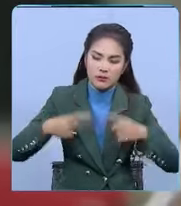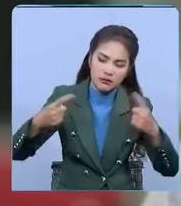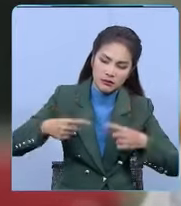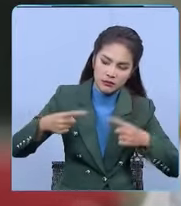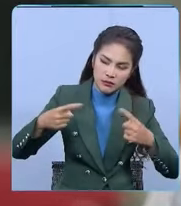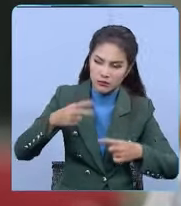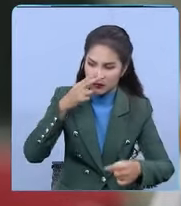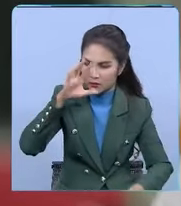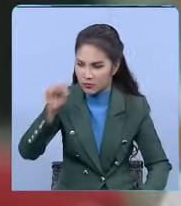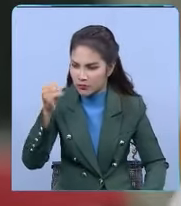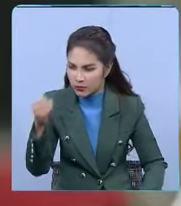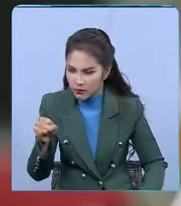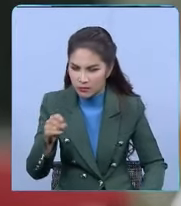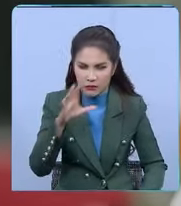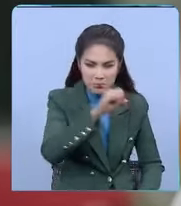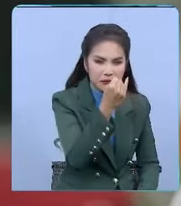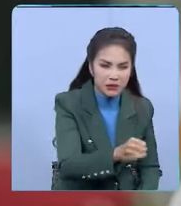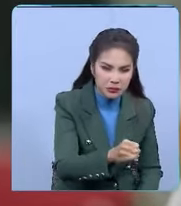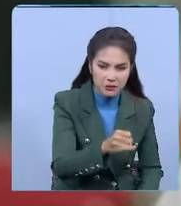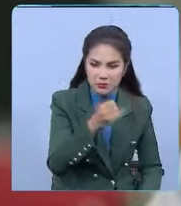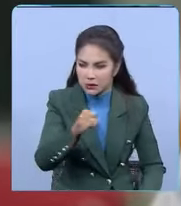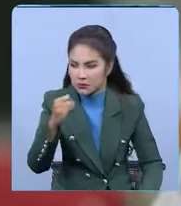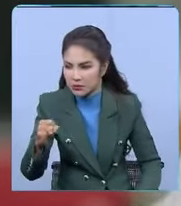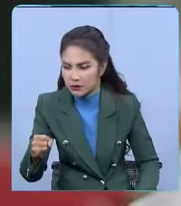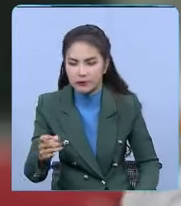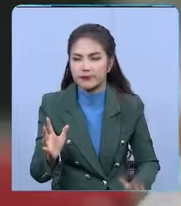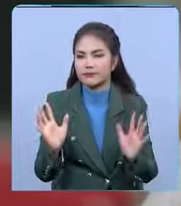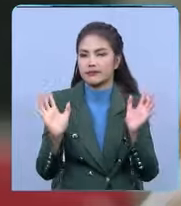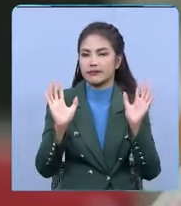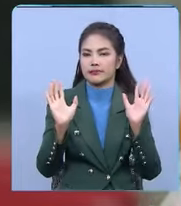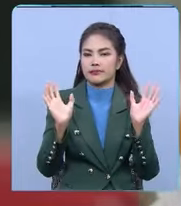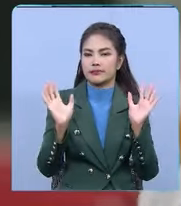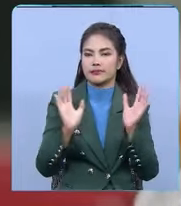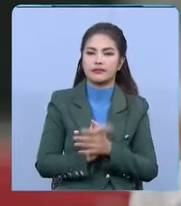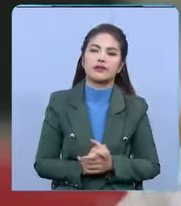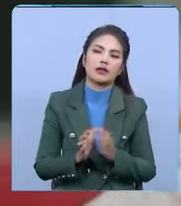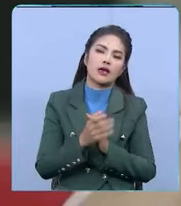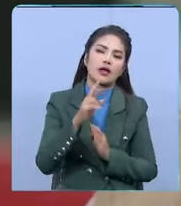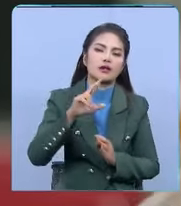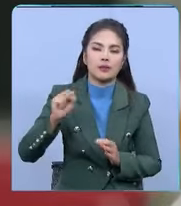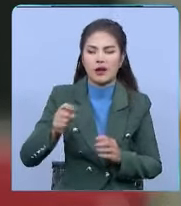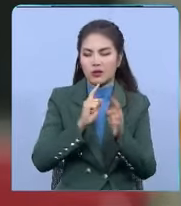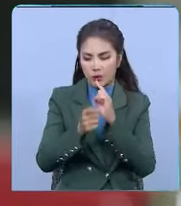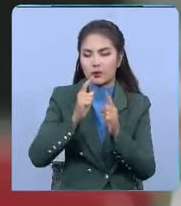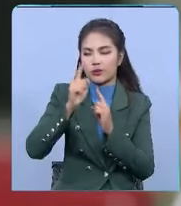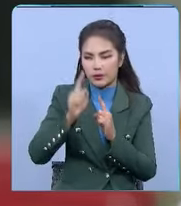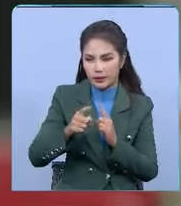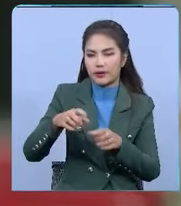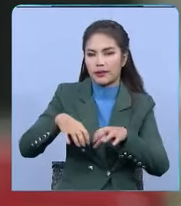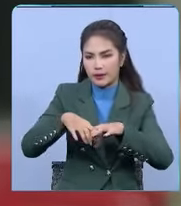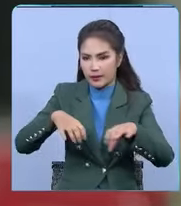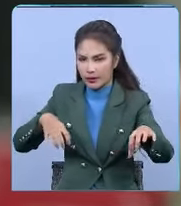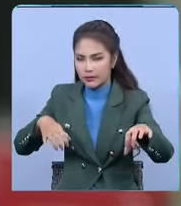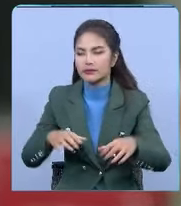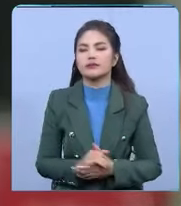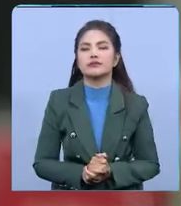กอย่างนี้ไม่มีเจริญม ัน เป็นเรื่องของในสภาจะไปว่ากันเพราะเราเป็นคนเลือกส.ส.เข้าไปในสภ